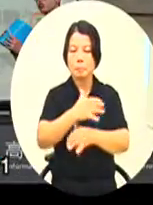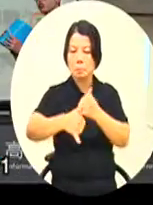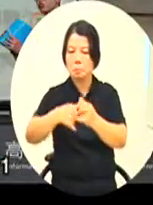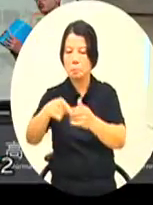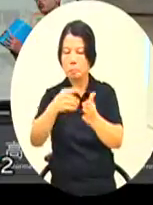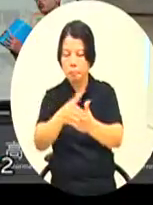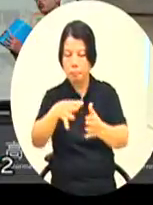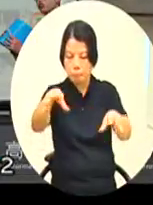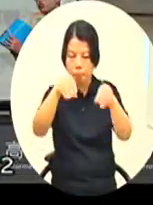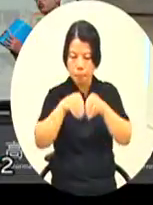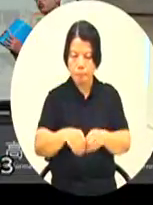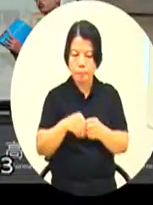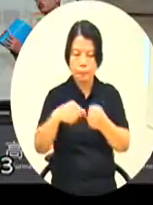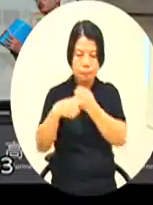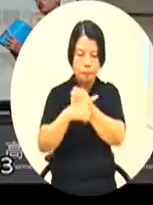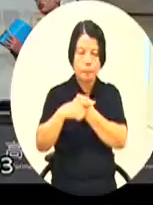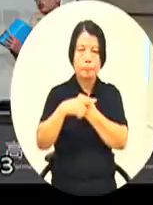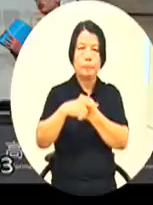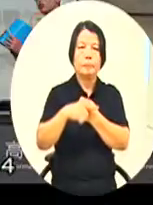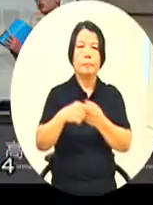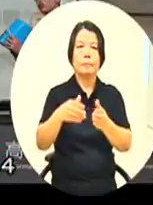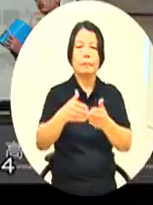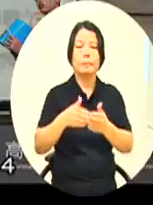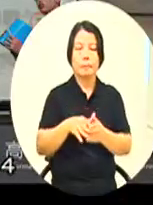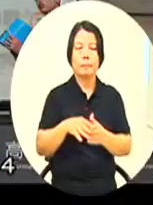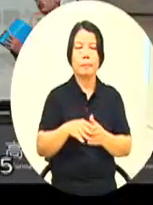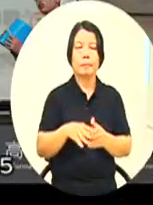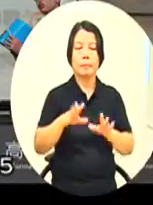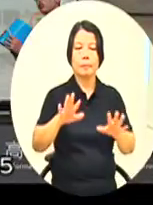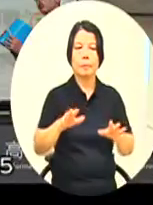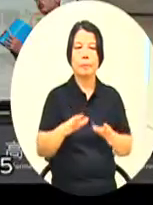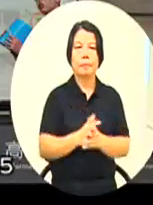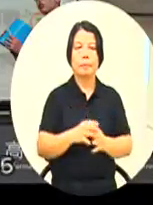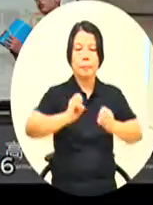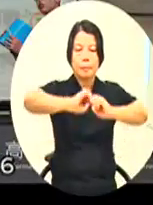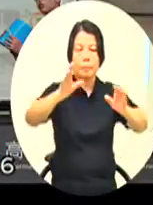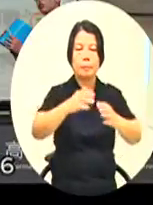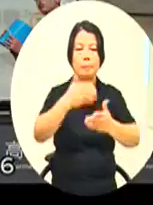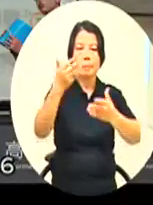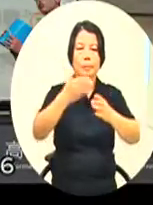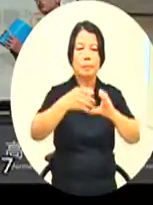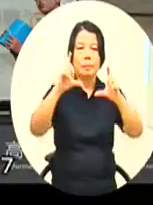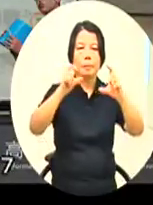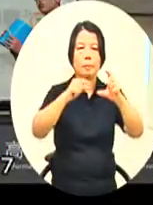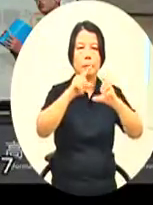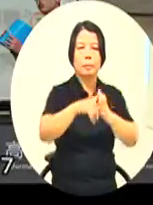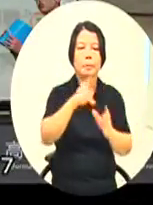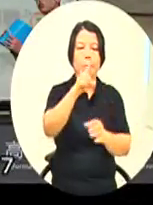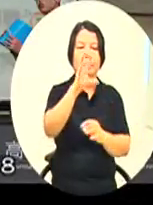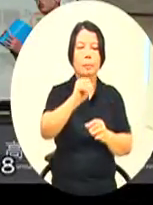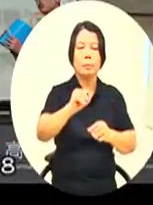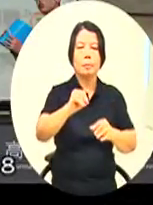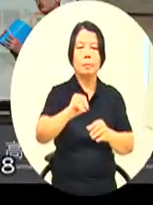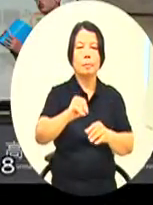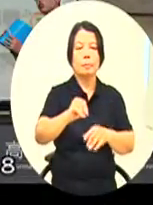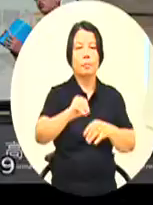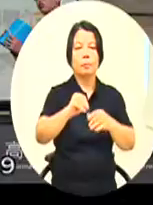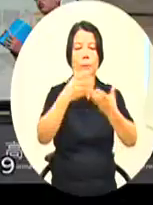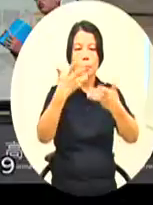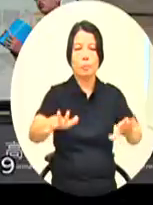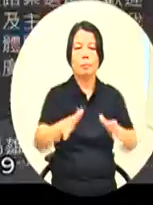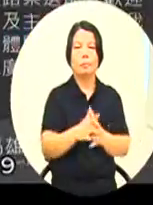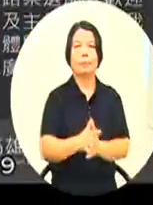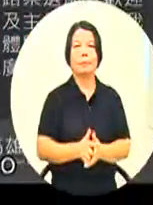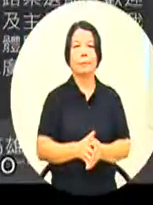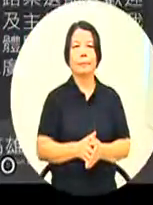考，相信这也是值得鼓励的。我们目前总共最后上传的照片，到目前为止一共有16500多件。好，